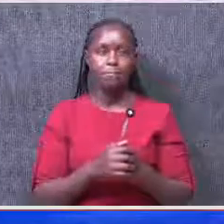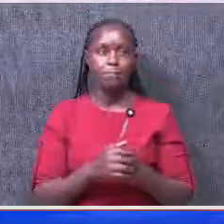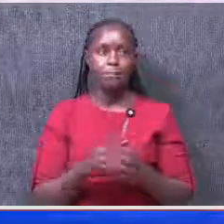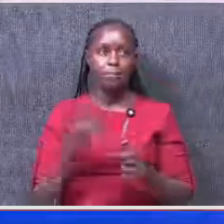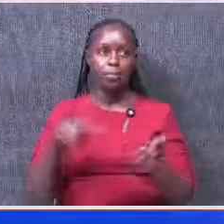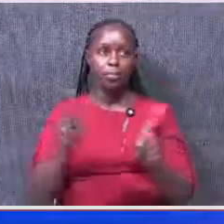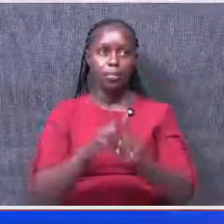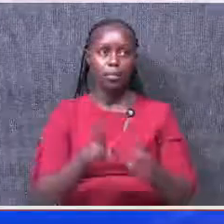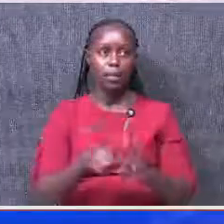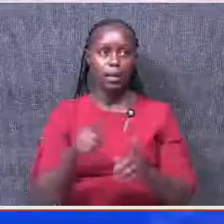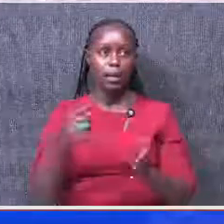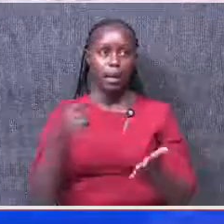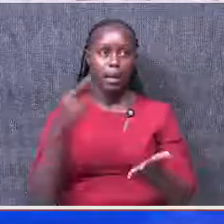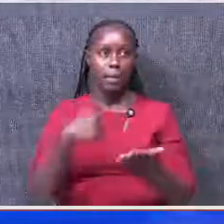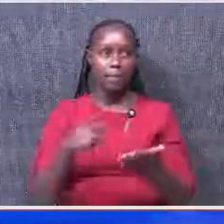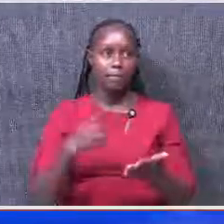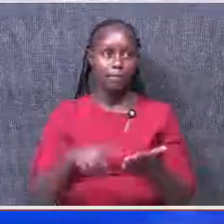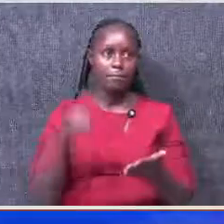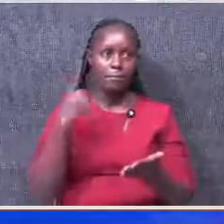ya